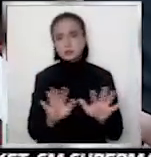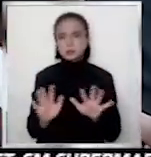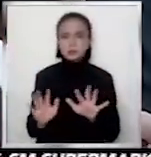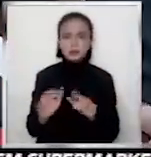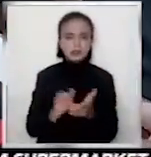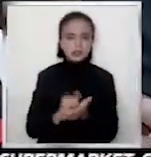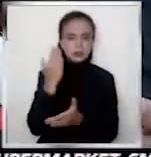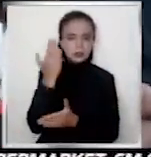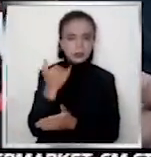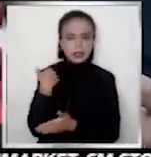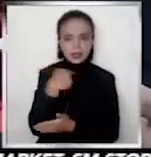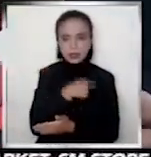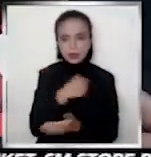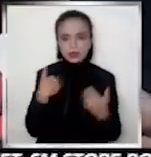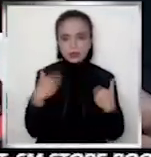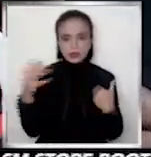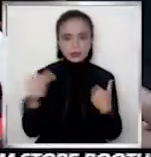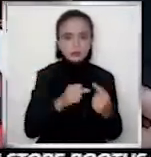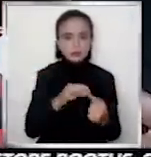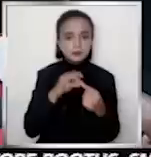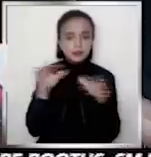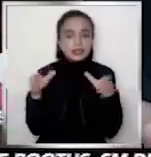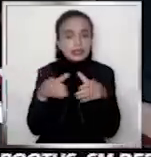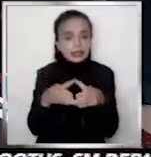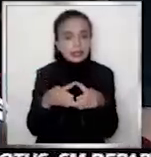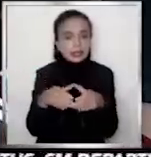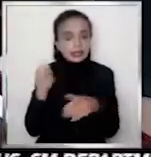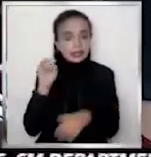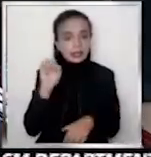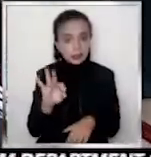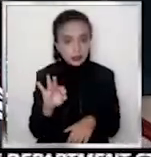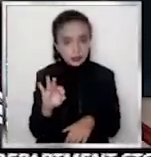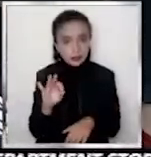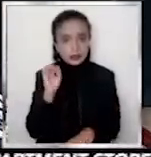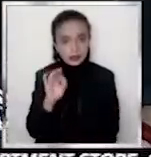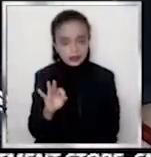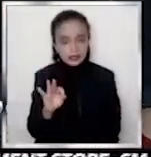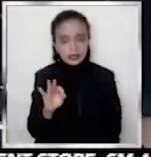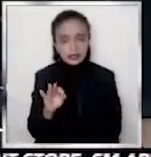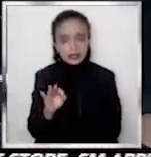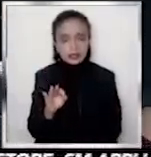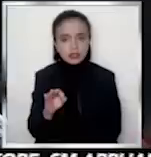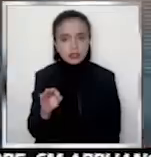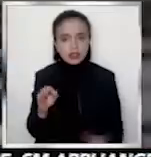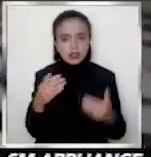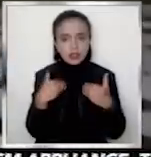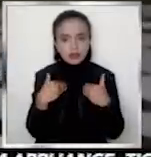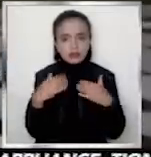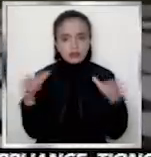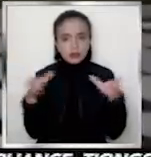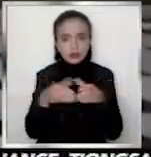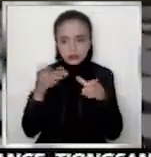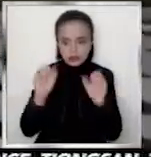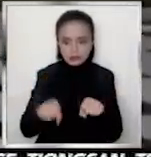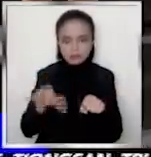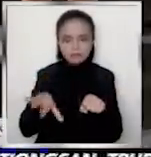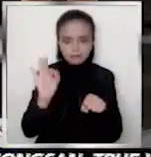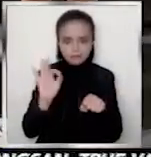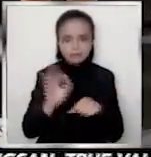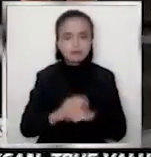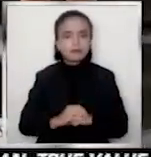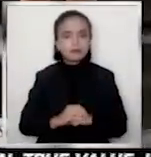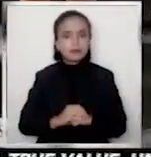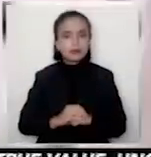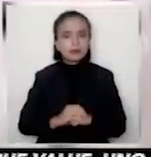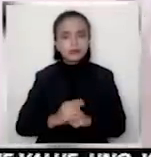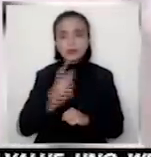ng special unit just in case if meron pang grupo din tayong mahanap doon. Ayon pa sa Department of